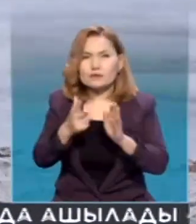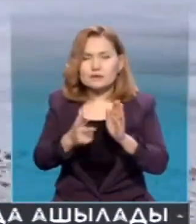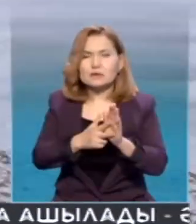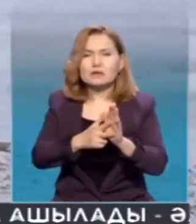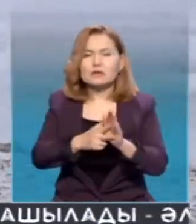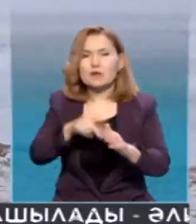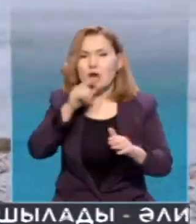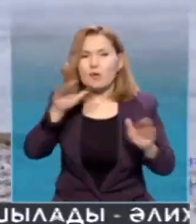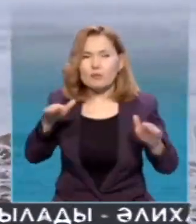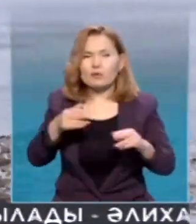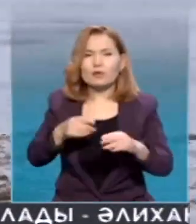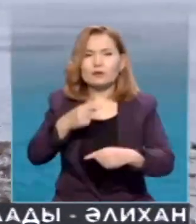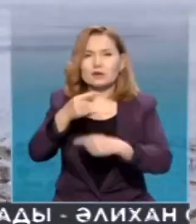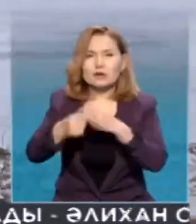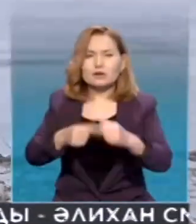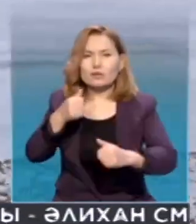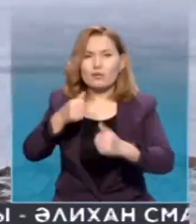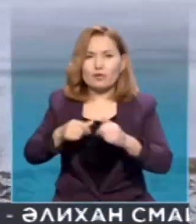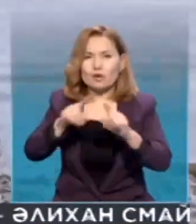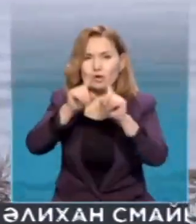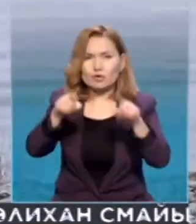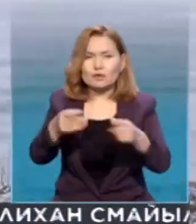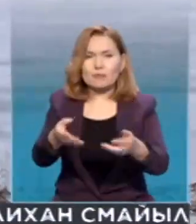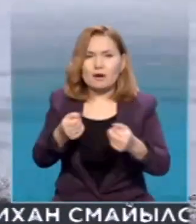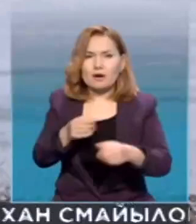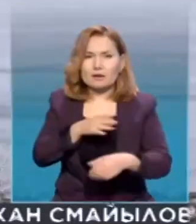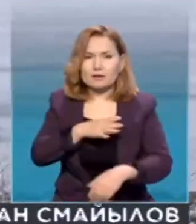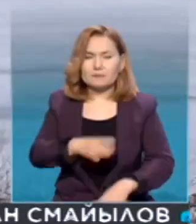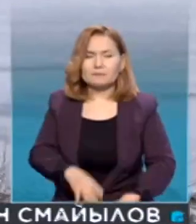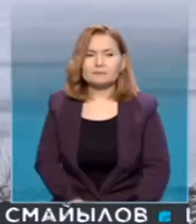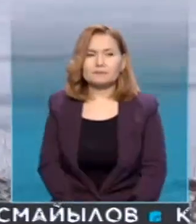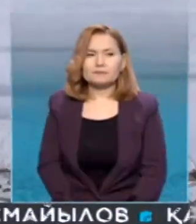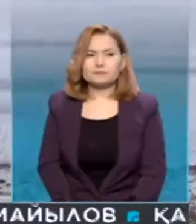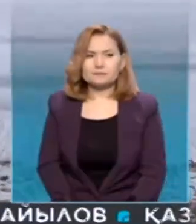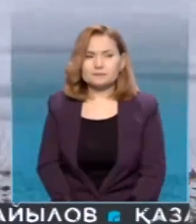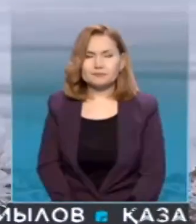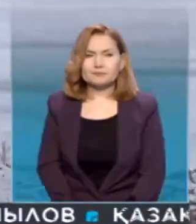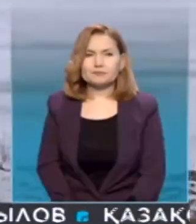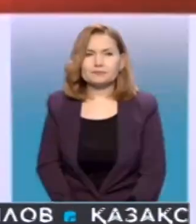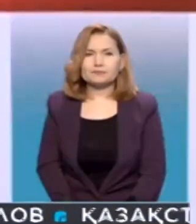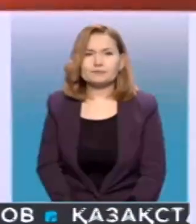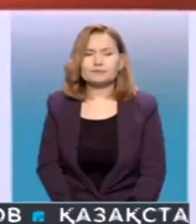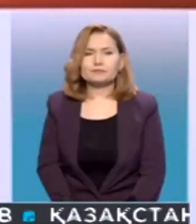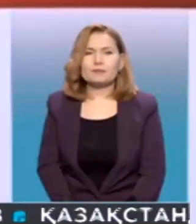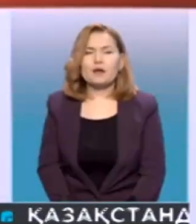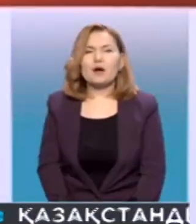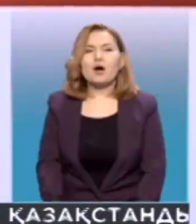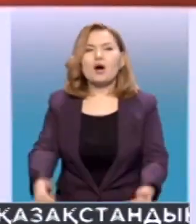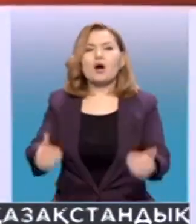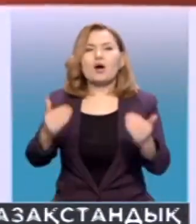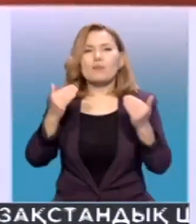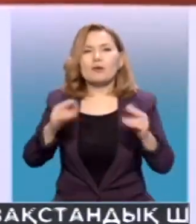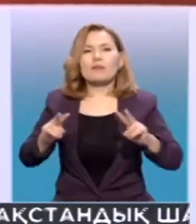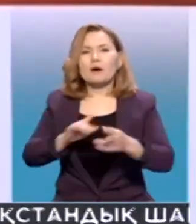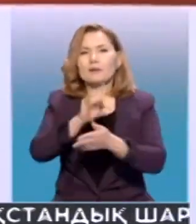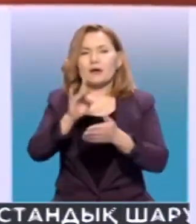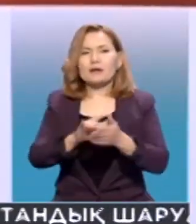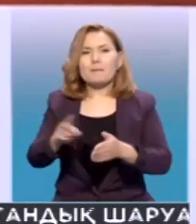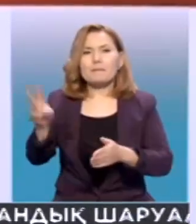алды. Жандос Темірғали, Өнербек Жаңабай, Қазақстан ұлттық телеарнасы, Атырау. Ал елордада